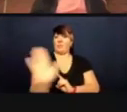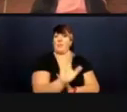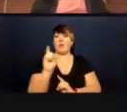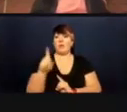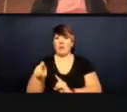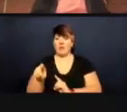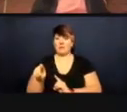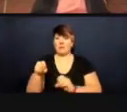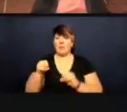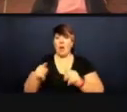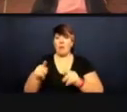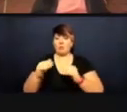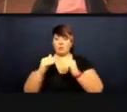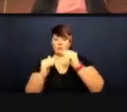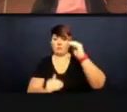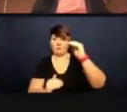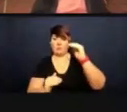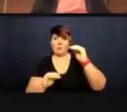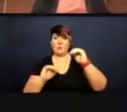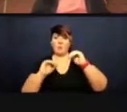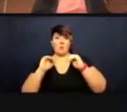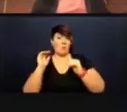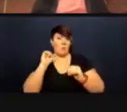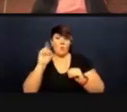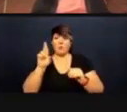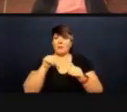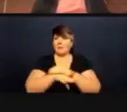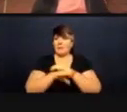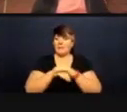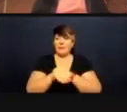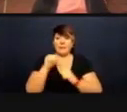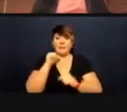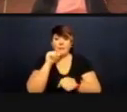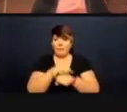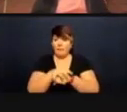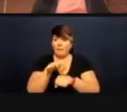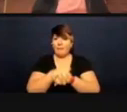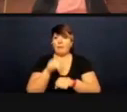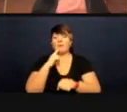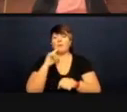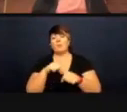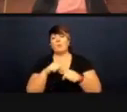hamuoni data kuhusu mahitaji yao na uzoefu wao katika majengo haya.